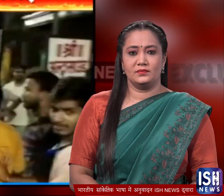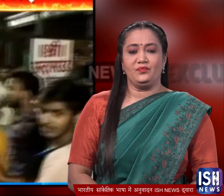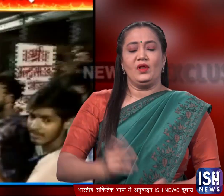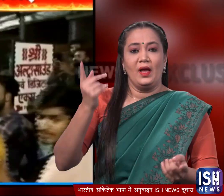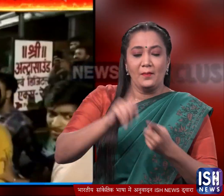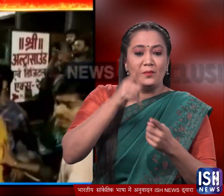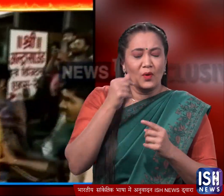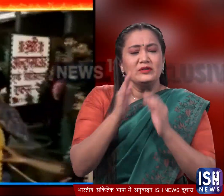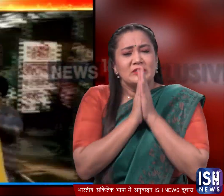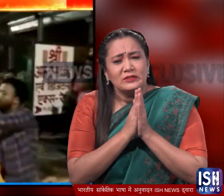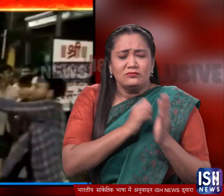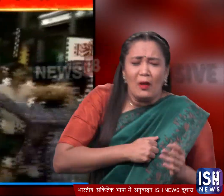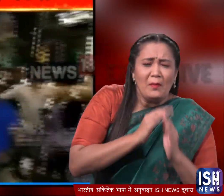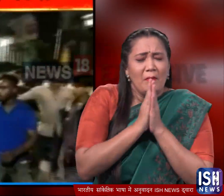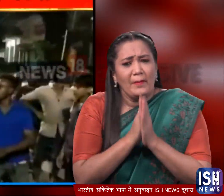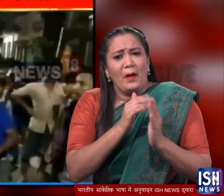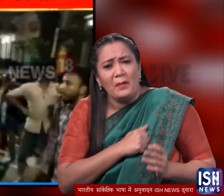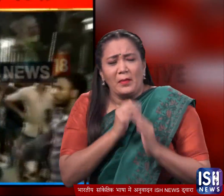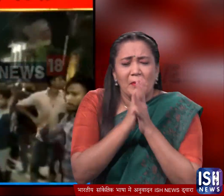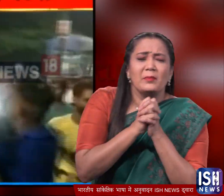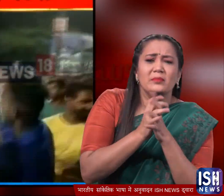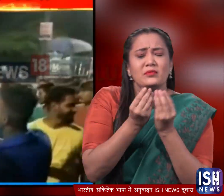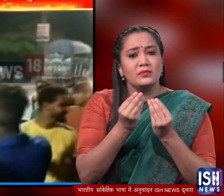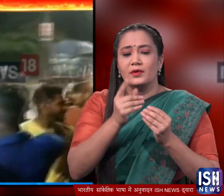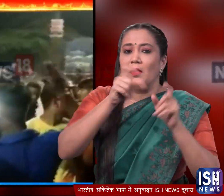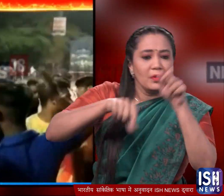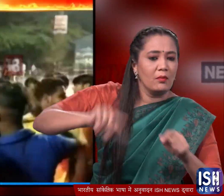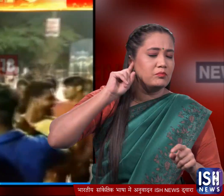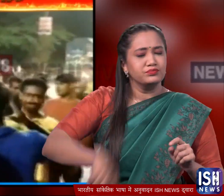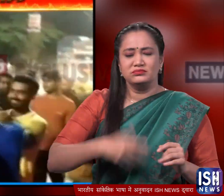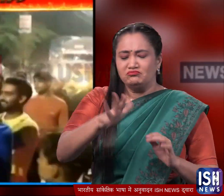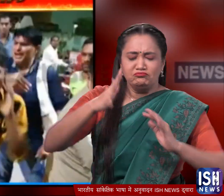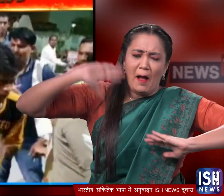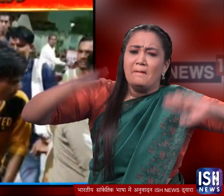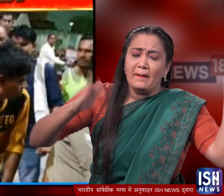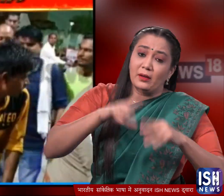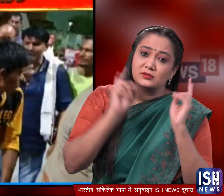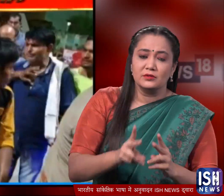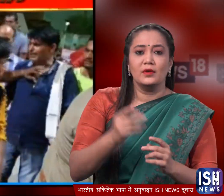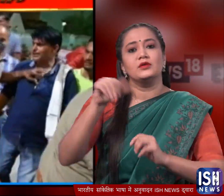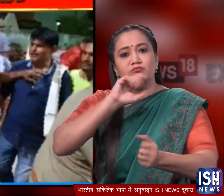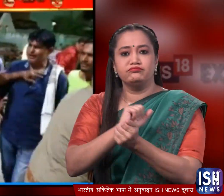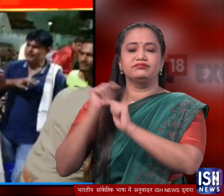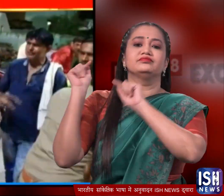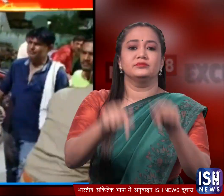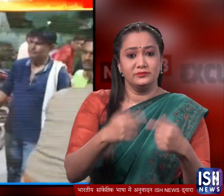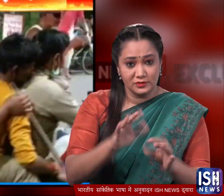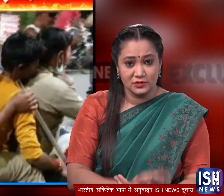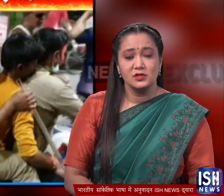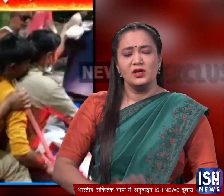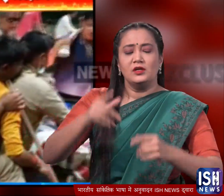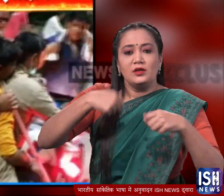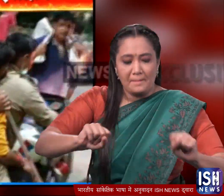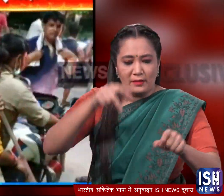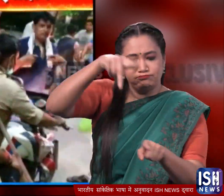इस बीच वो आरोपी हाथ जोड़कर छोड़ देने की गुहार लगाता रहा, लेकिन किसी ने उसकी एक नहीं सुनी। कुछ देर में वहां कुछ पुलिस वाले भी पहुंच गए और